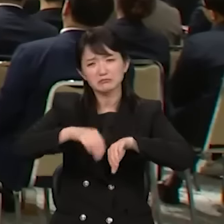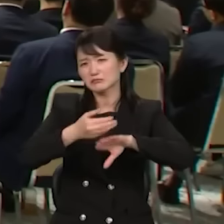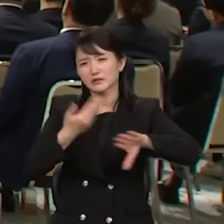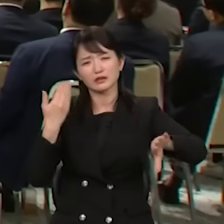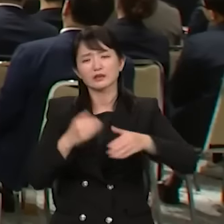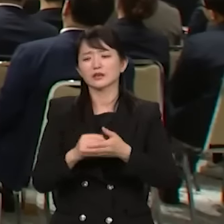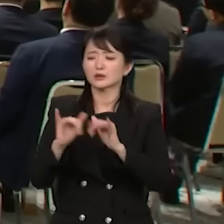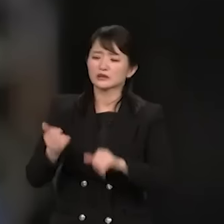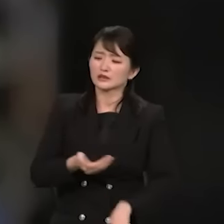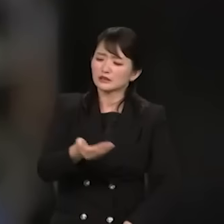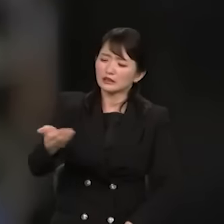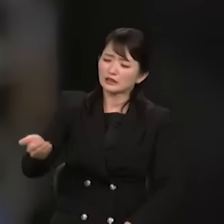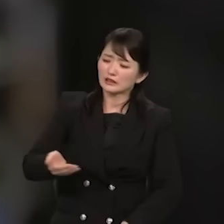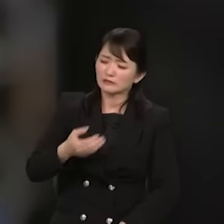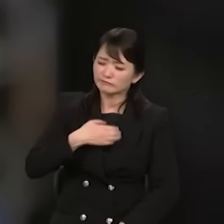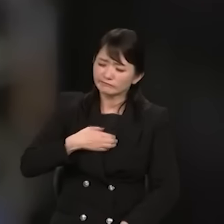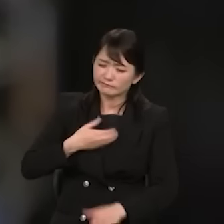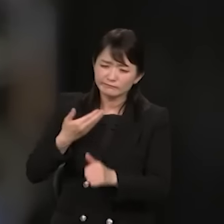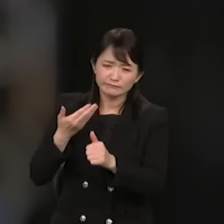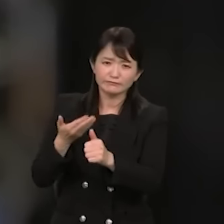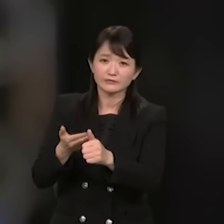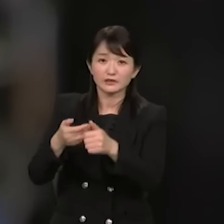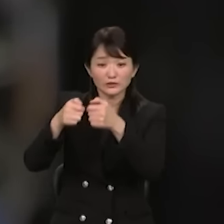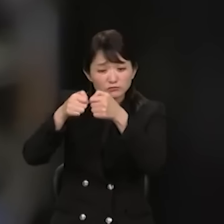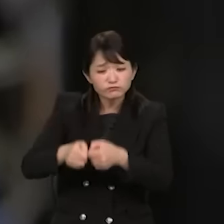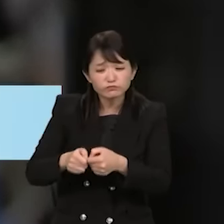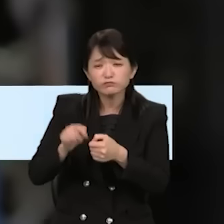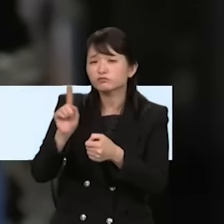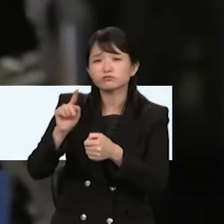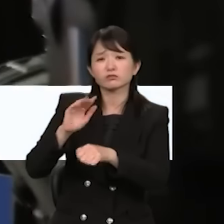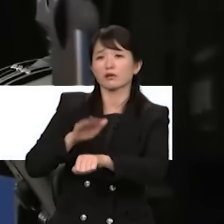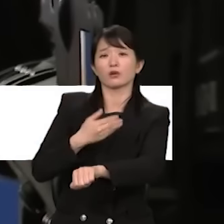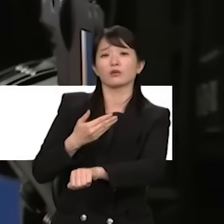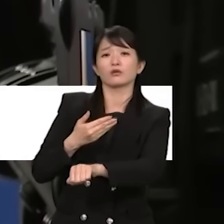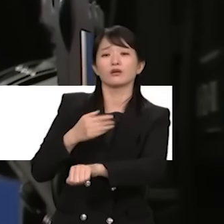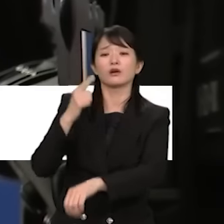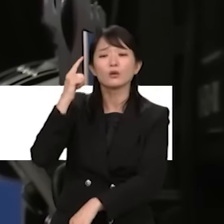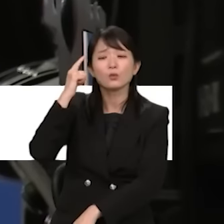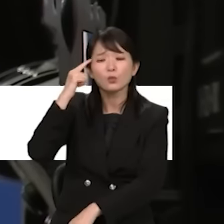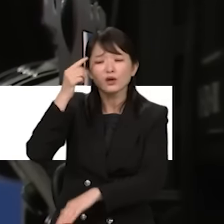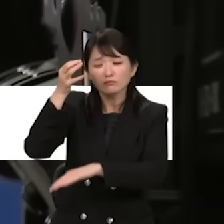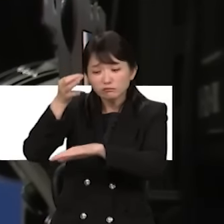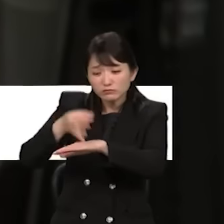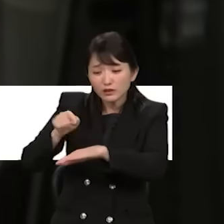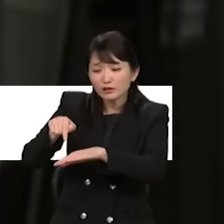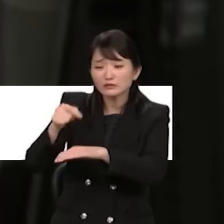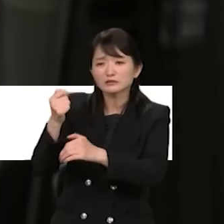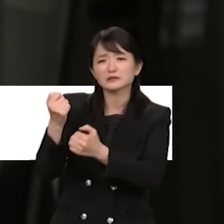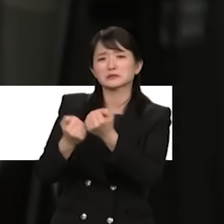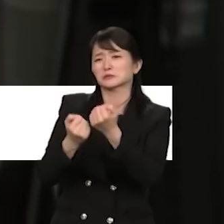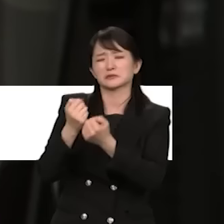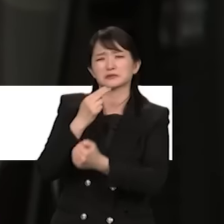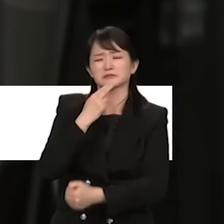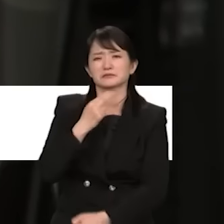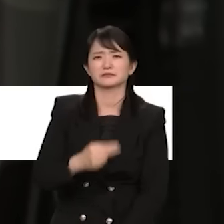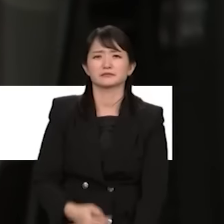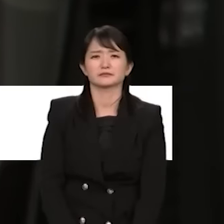국민께 걱정을 끼쳐드렸다면서도 구체적으로 무엇이 잘못됐고 왜 사과하는지에 대한 설명은 따르지